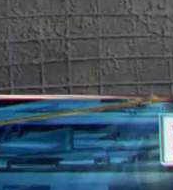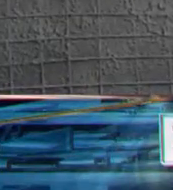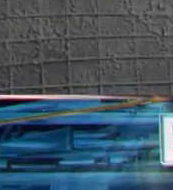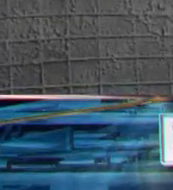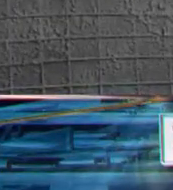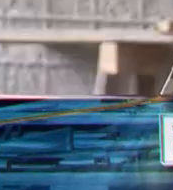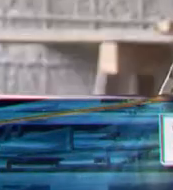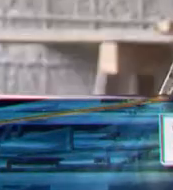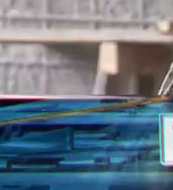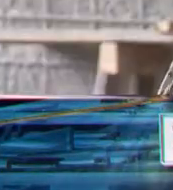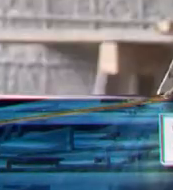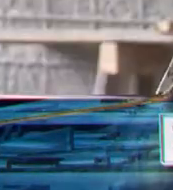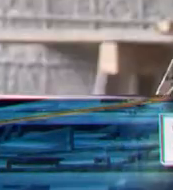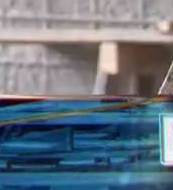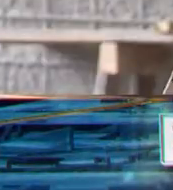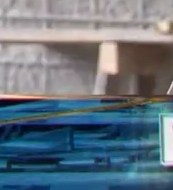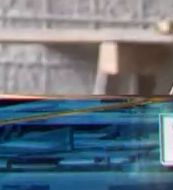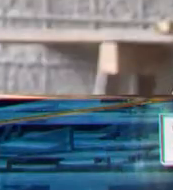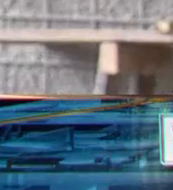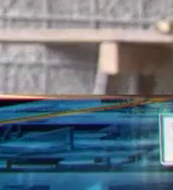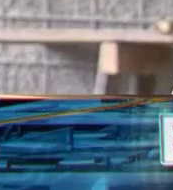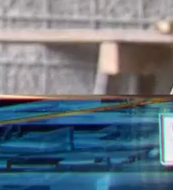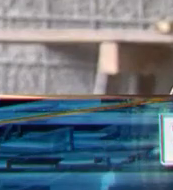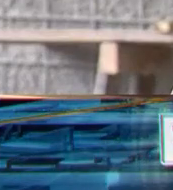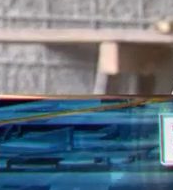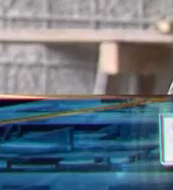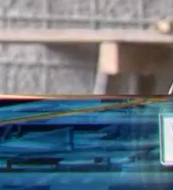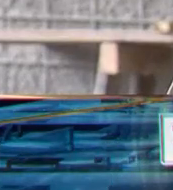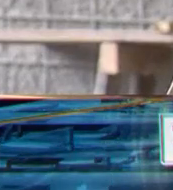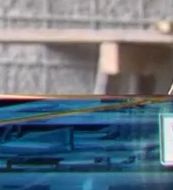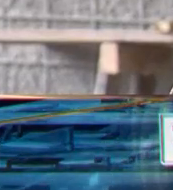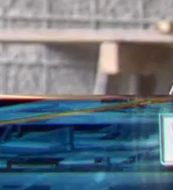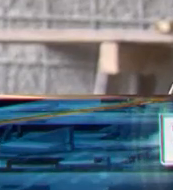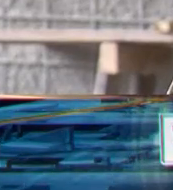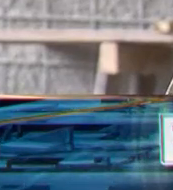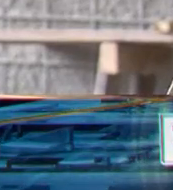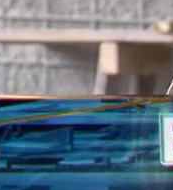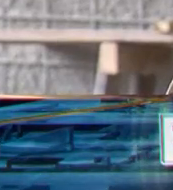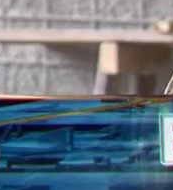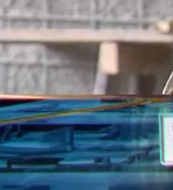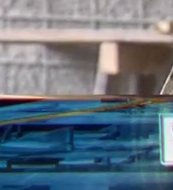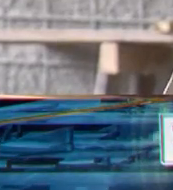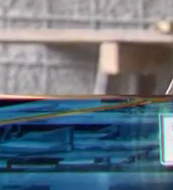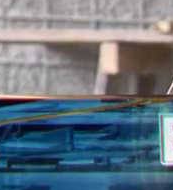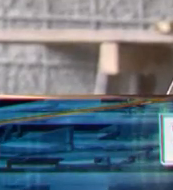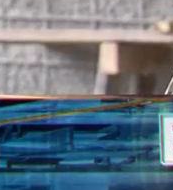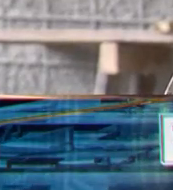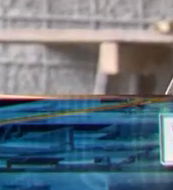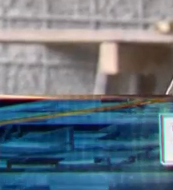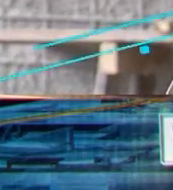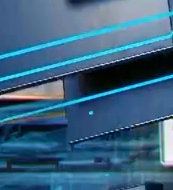тартылады. Жөндеу жұмыстар жүріп жатыр. Өзімізде осы мектепке өркендесінде үлесімізді қосып